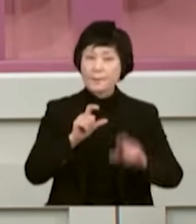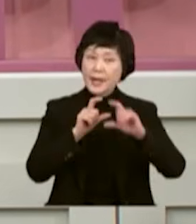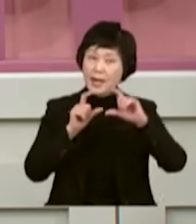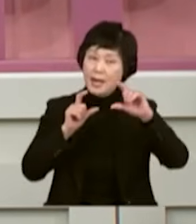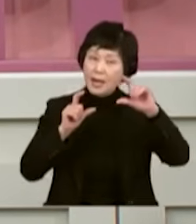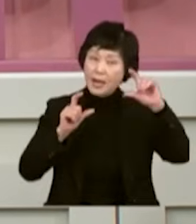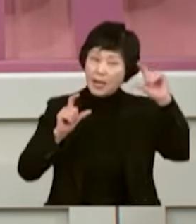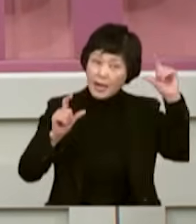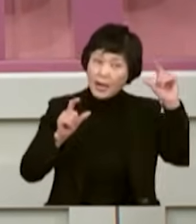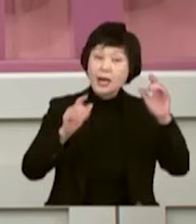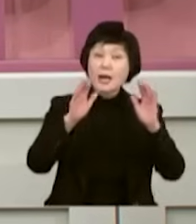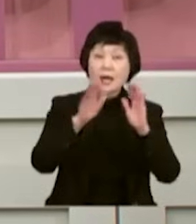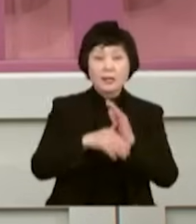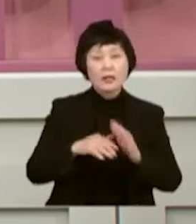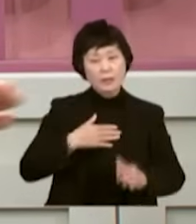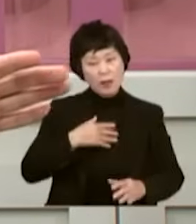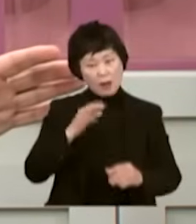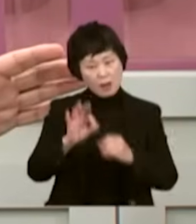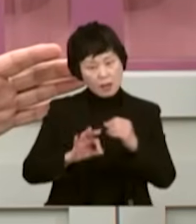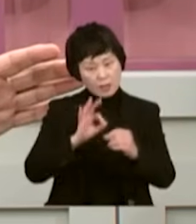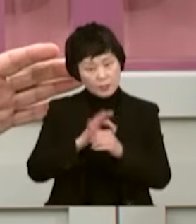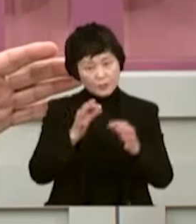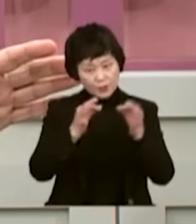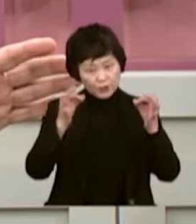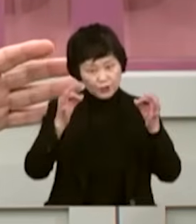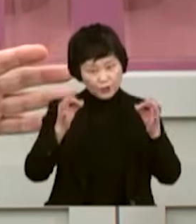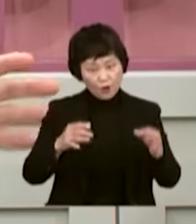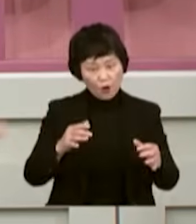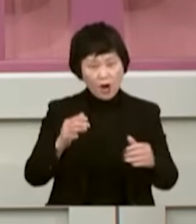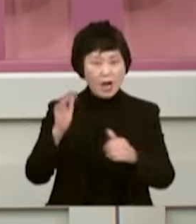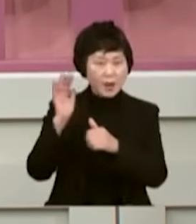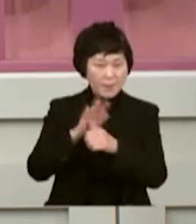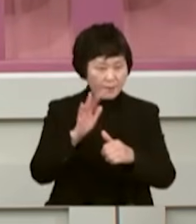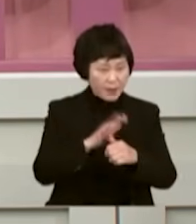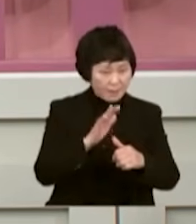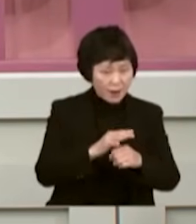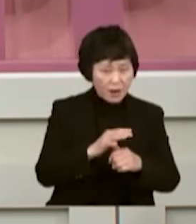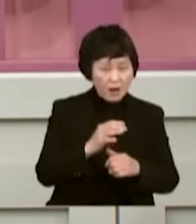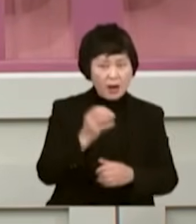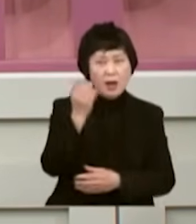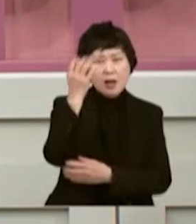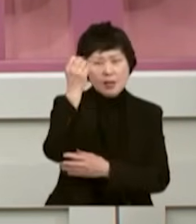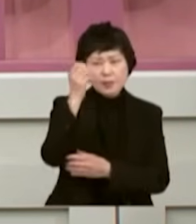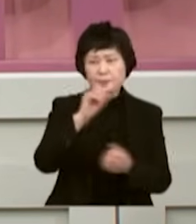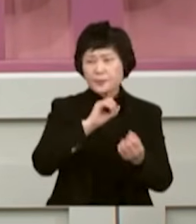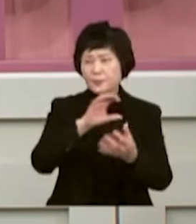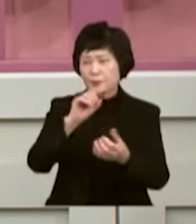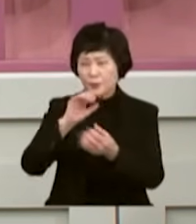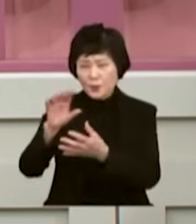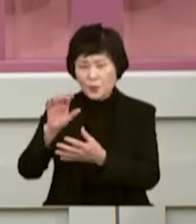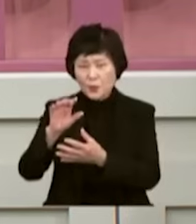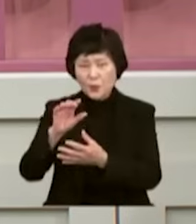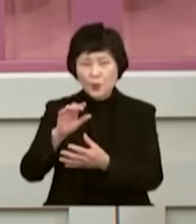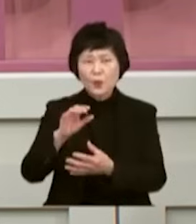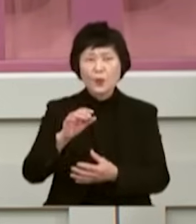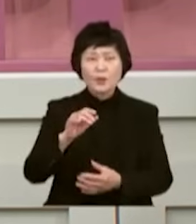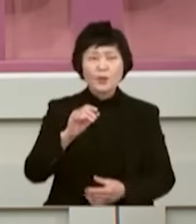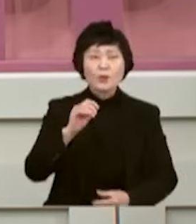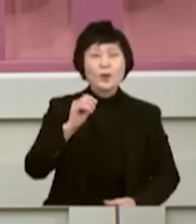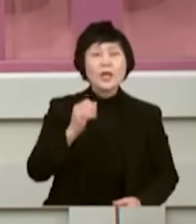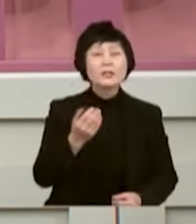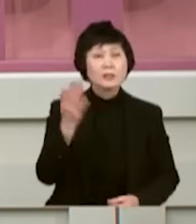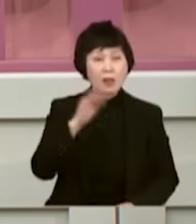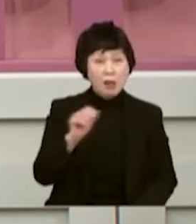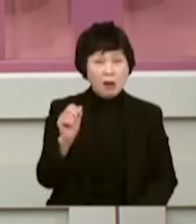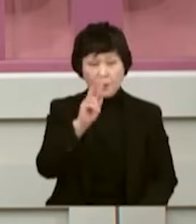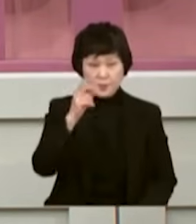올라가니까 네네. 아 내가 10년 동안 재수한 사람인데 신문 돌리고 그렇게 안 됐던 사람인데 갑자기 이름이 막